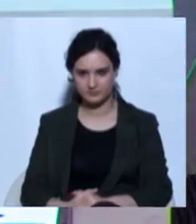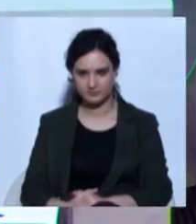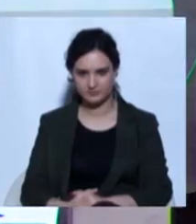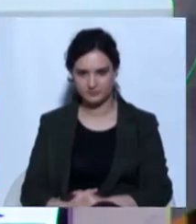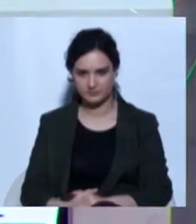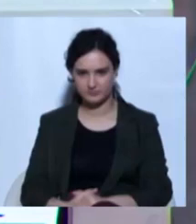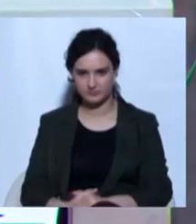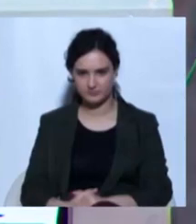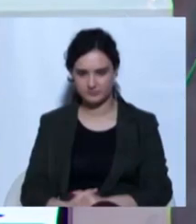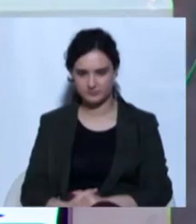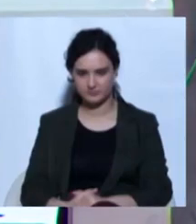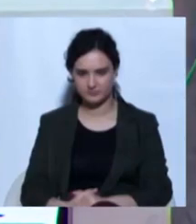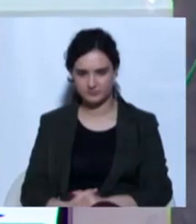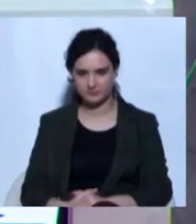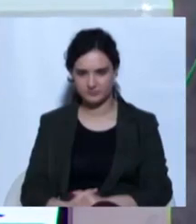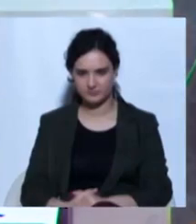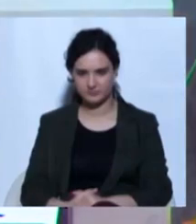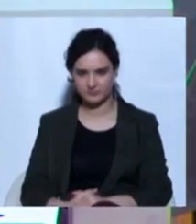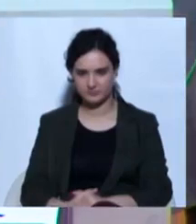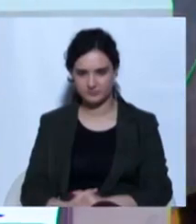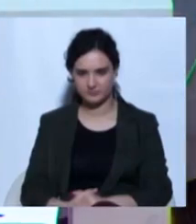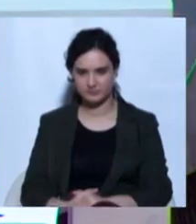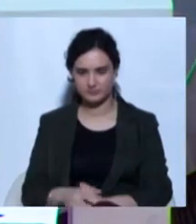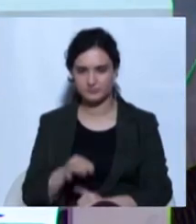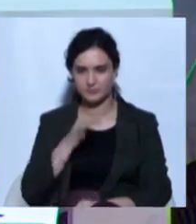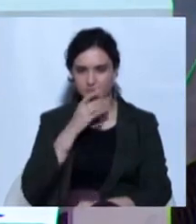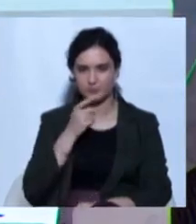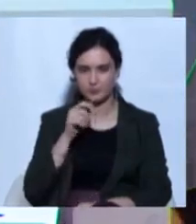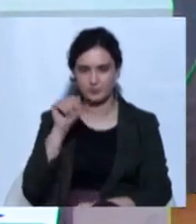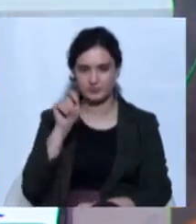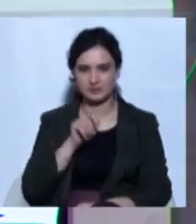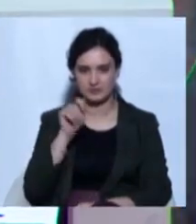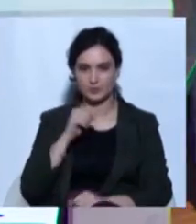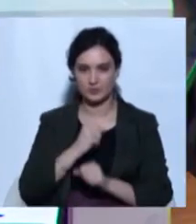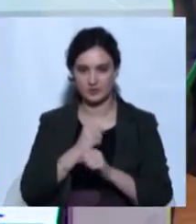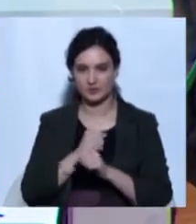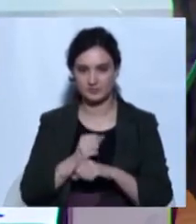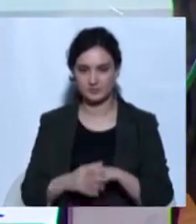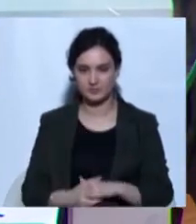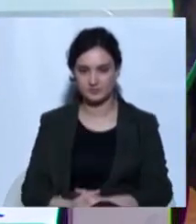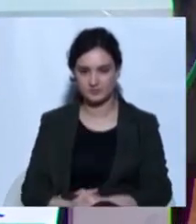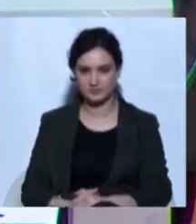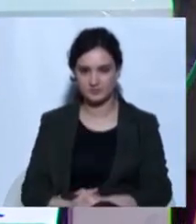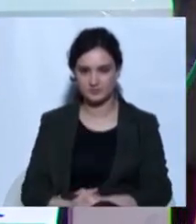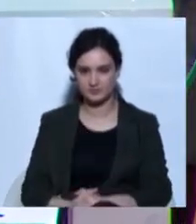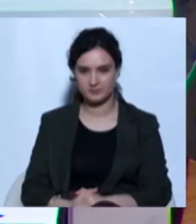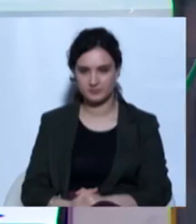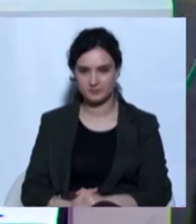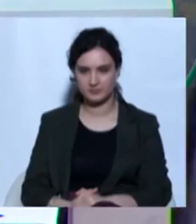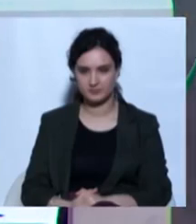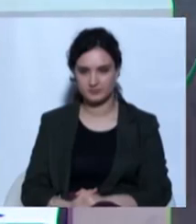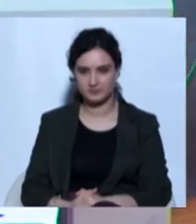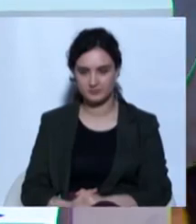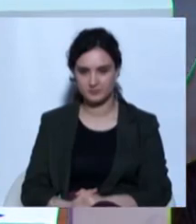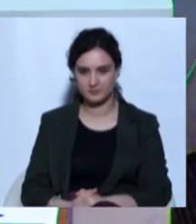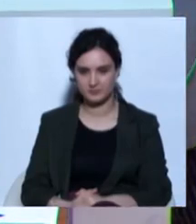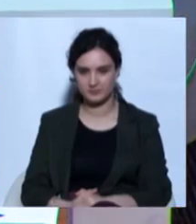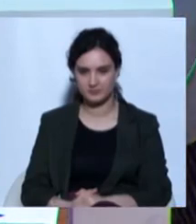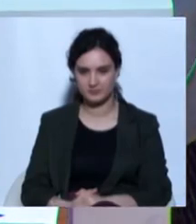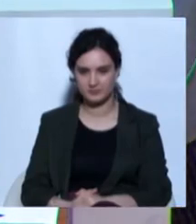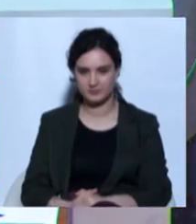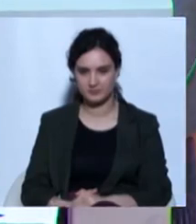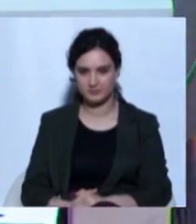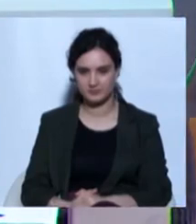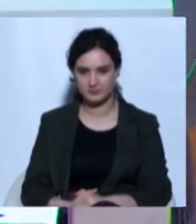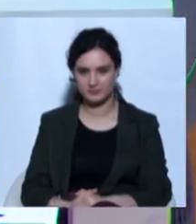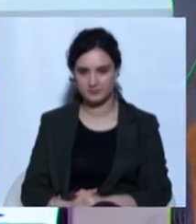ცოტა იმას შეფა, მაგრამ ეს მომწონს ესეც რა აკეთებს. რბილია და იმედო.